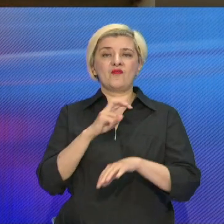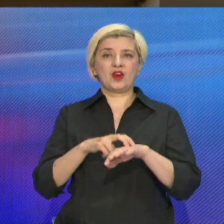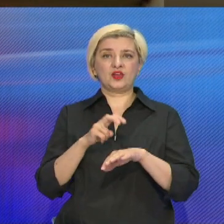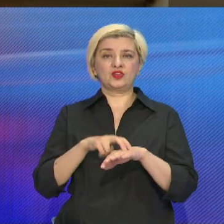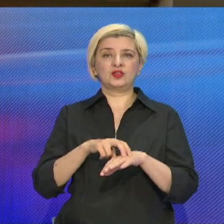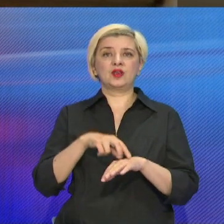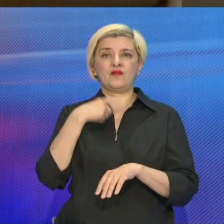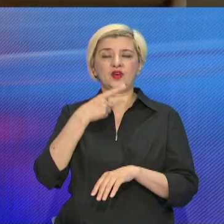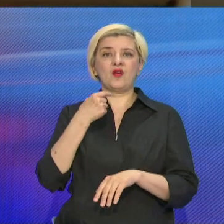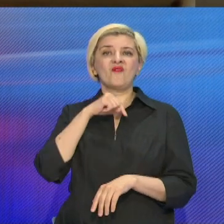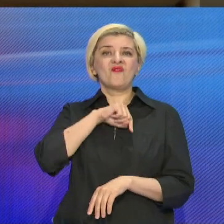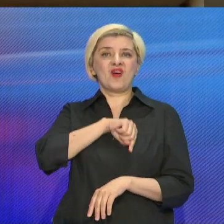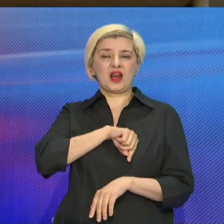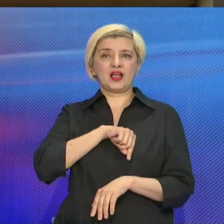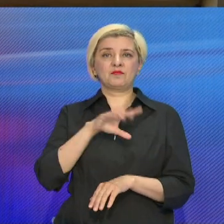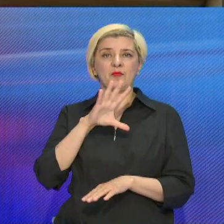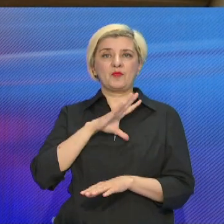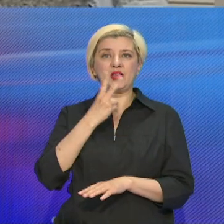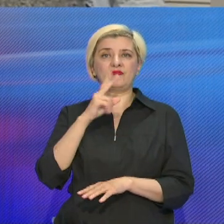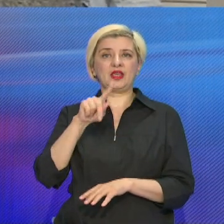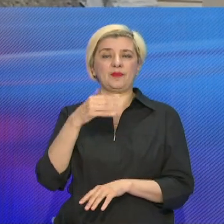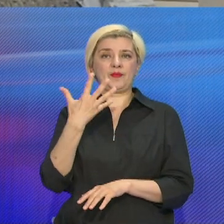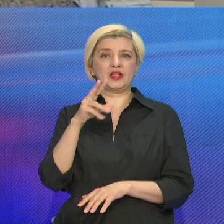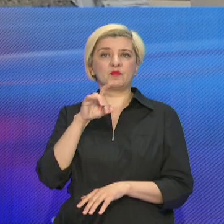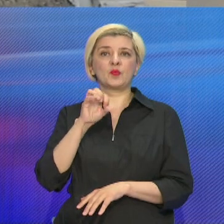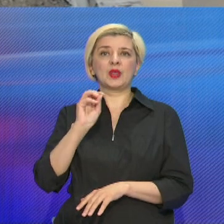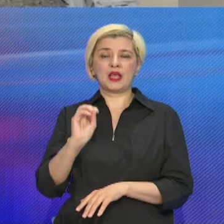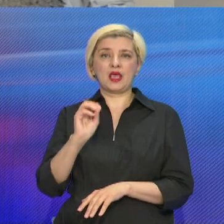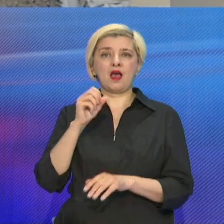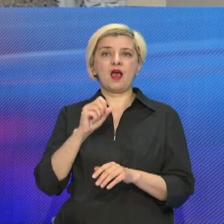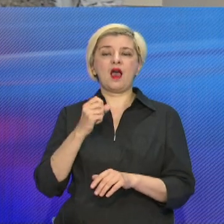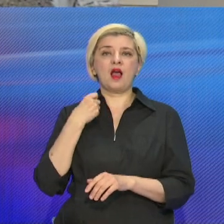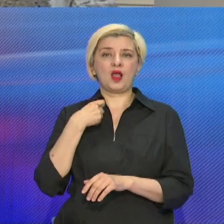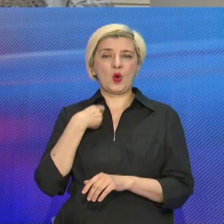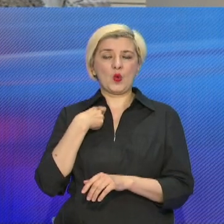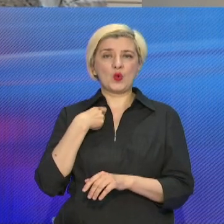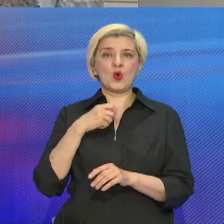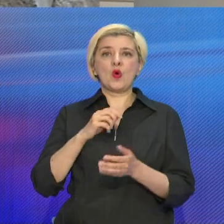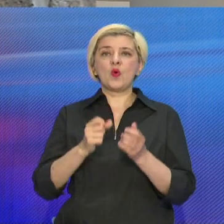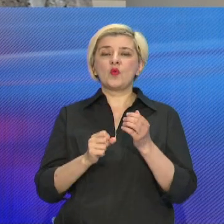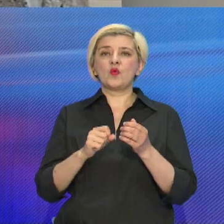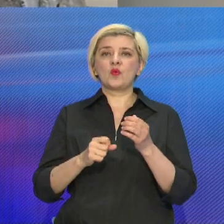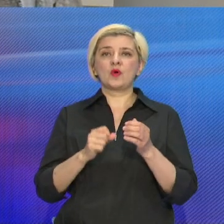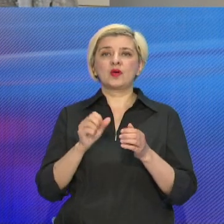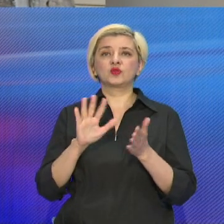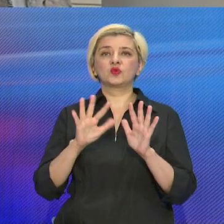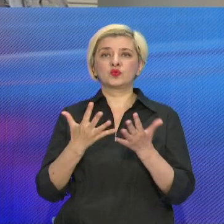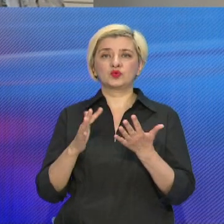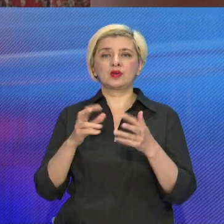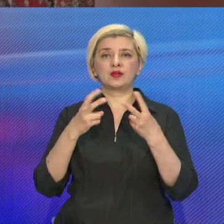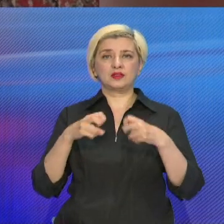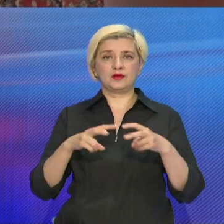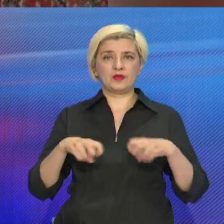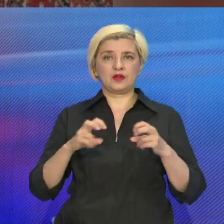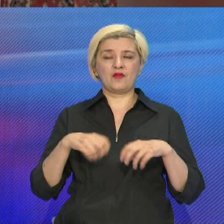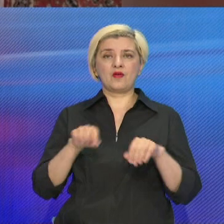констатовали, что в организме неполнолетней было 2,5 промилле алкоголю. Обставины инцидента устанавливает проверка Ворновского районного отдела